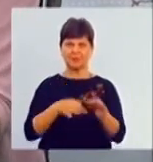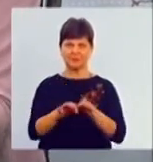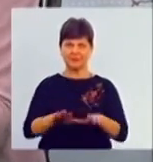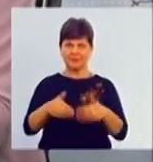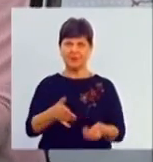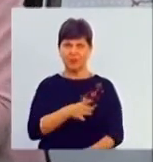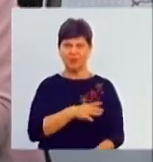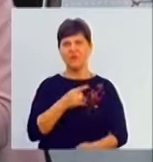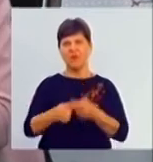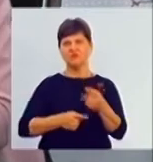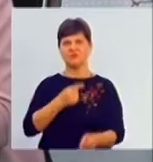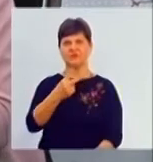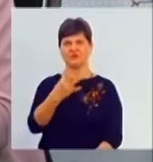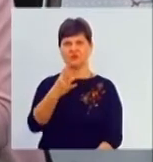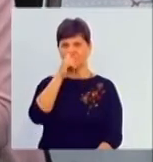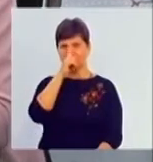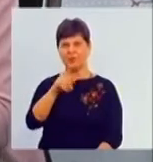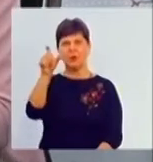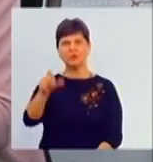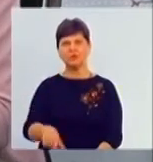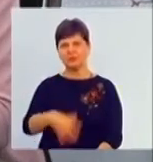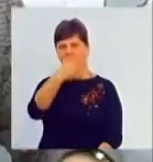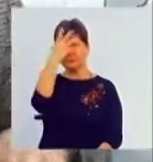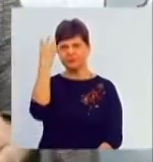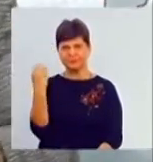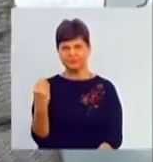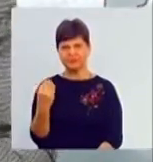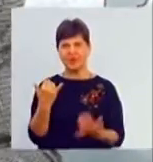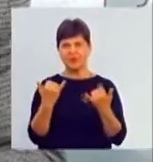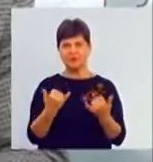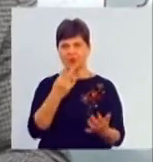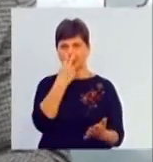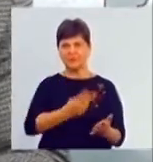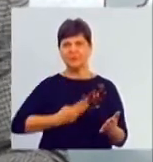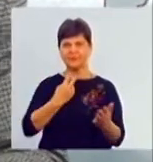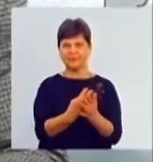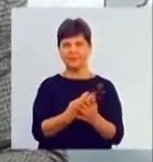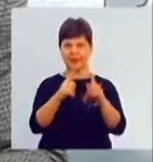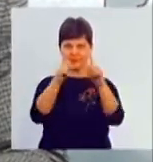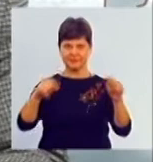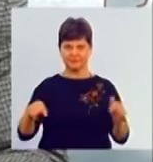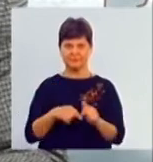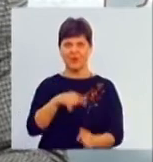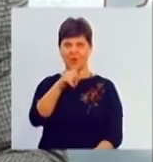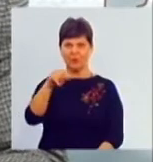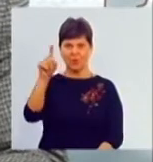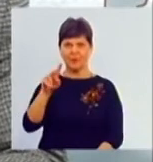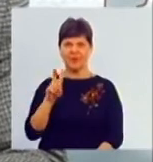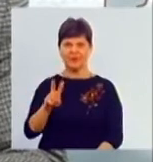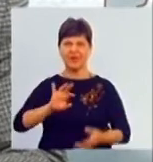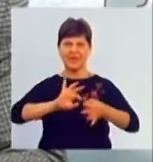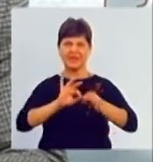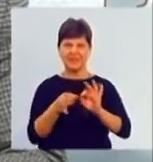через 24 місяці людина могла про це забути. А ми зараз продемонструємо інфографіку номер 2, і більш детально